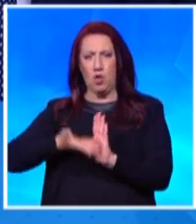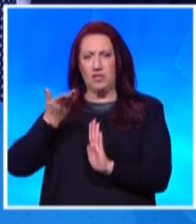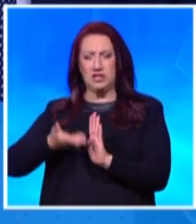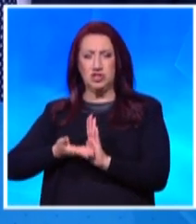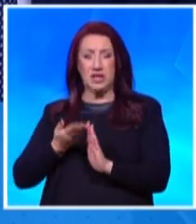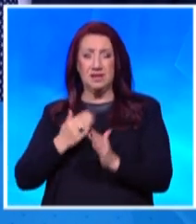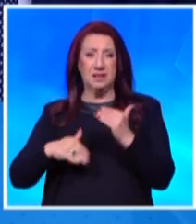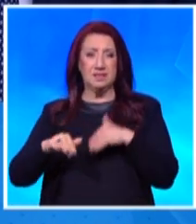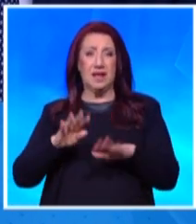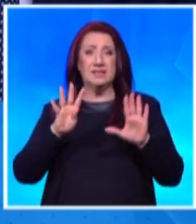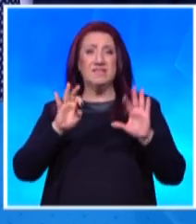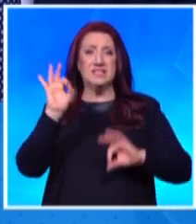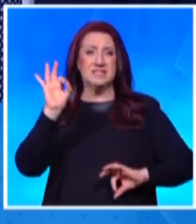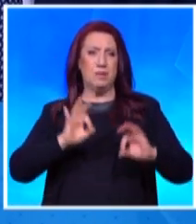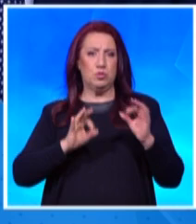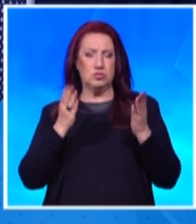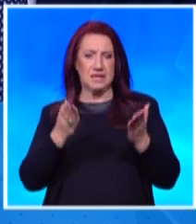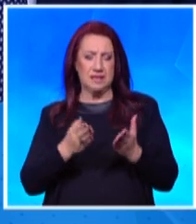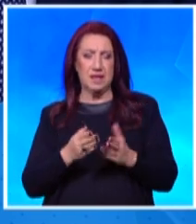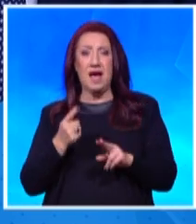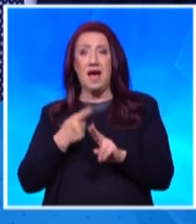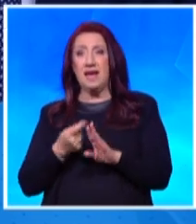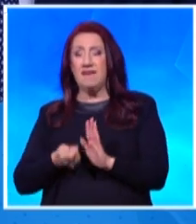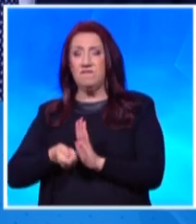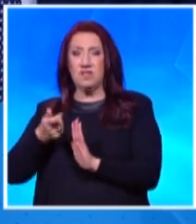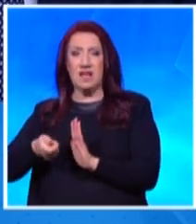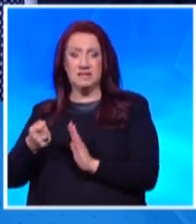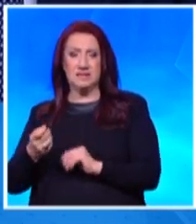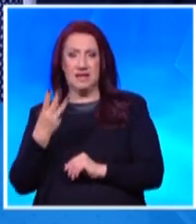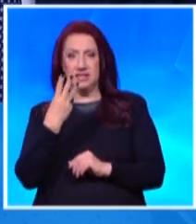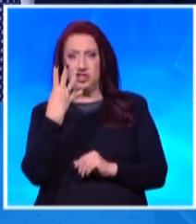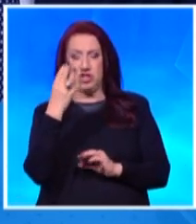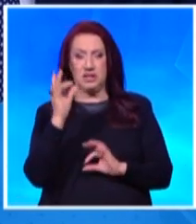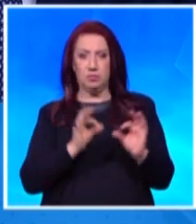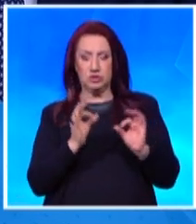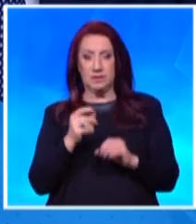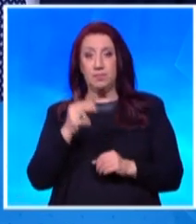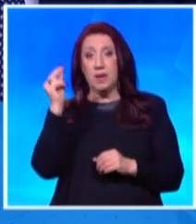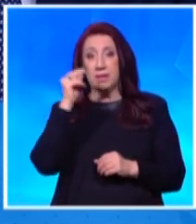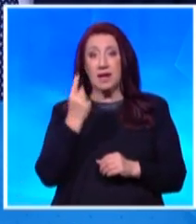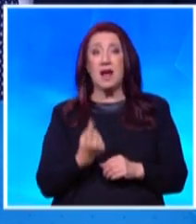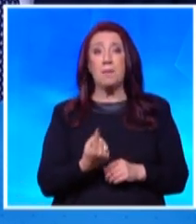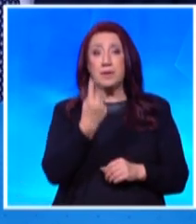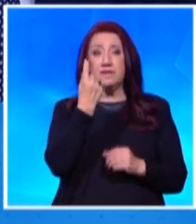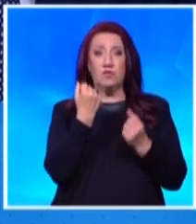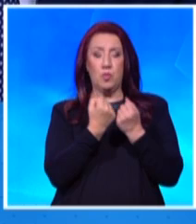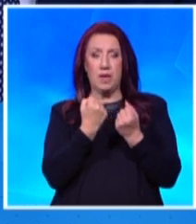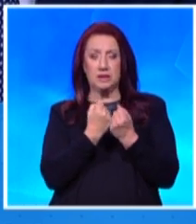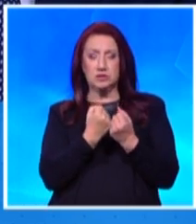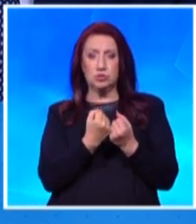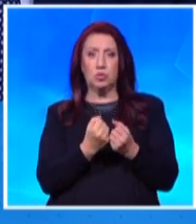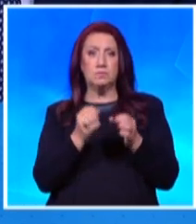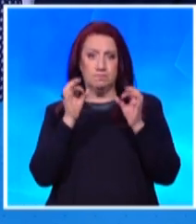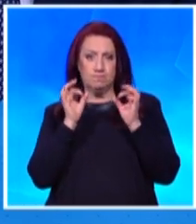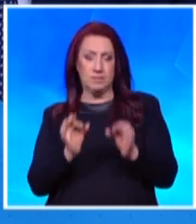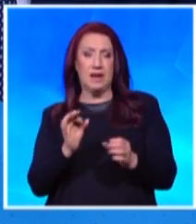период, в който инфлацията е пораснала с около 34%. Така че България е на първо място в Европейския съюз по ръст на реални доходи